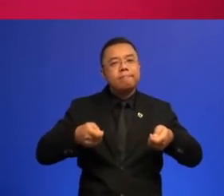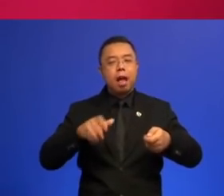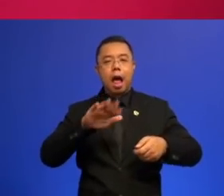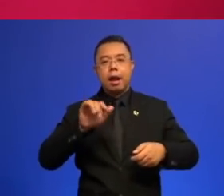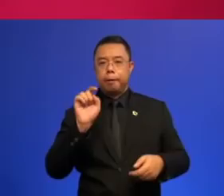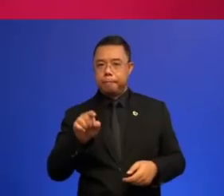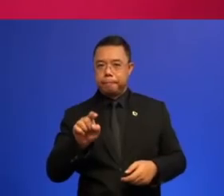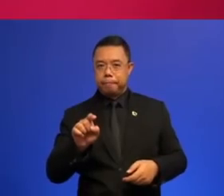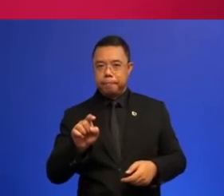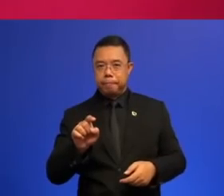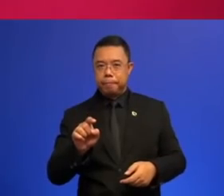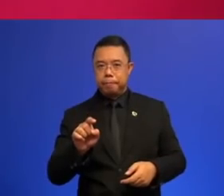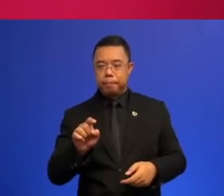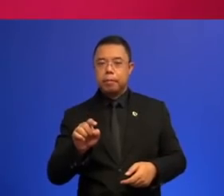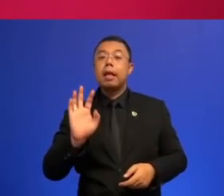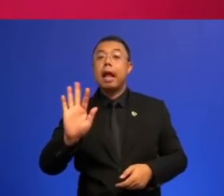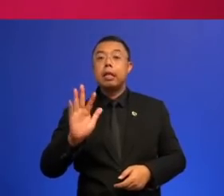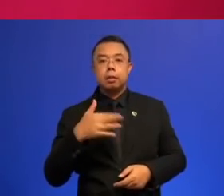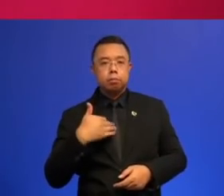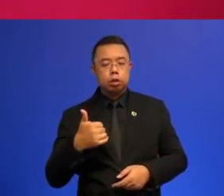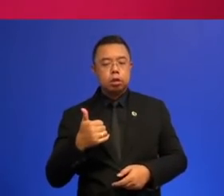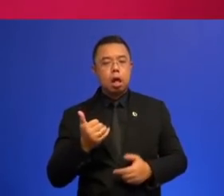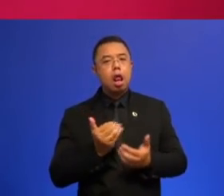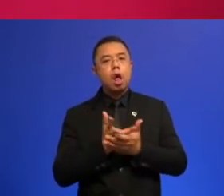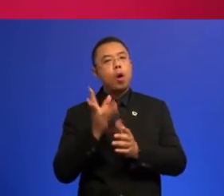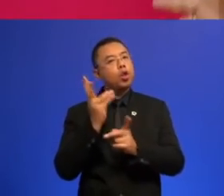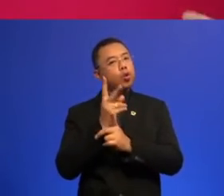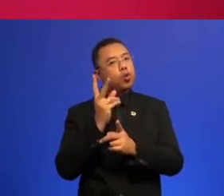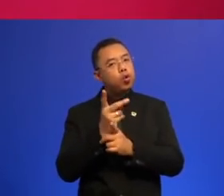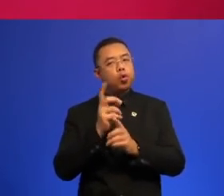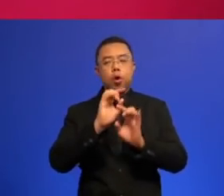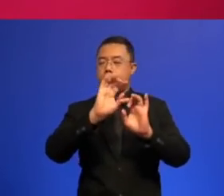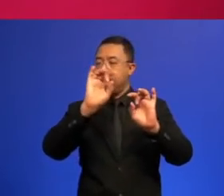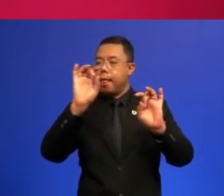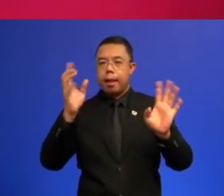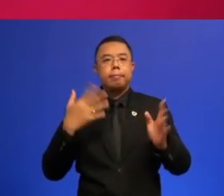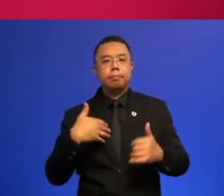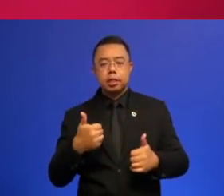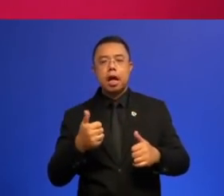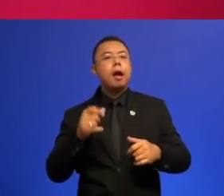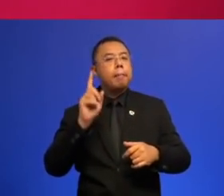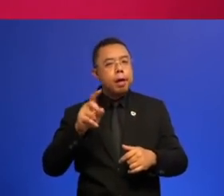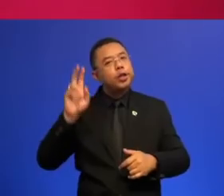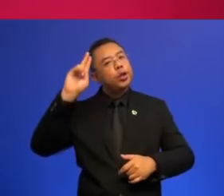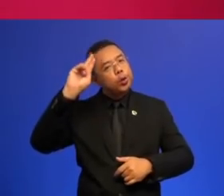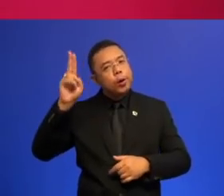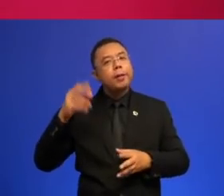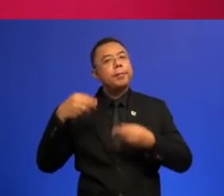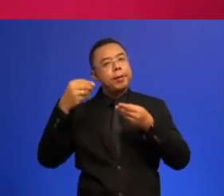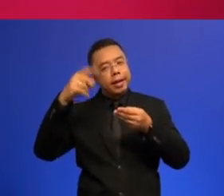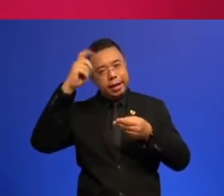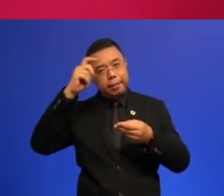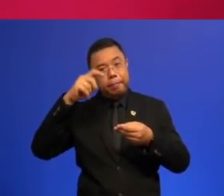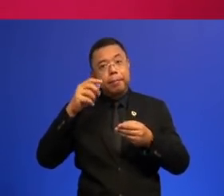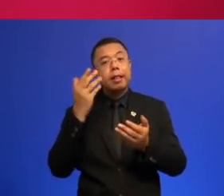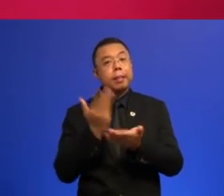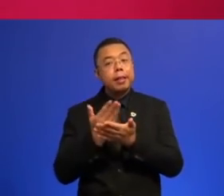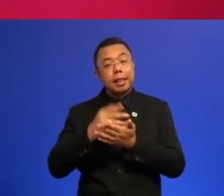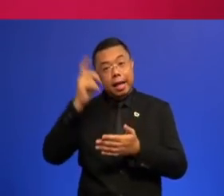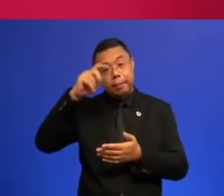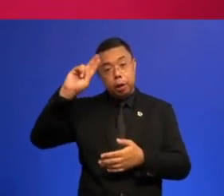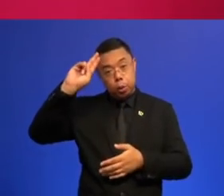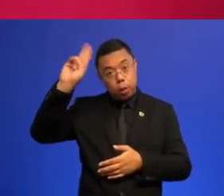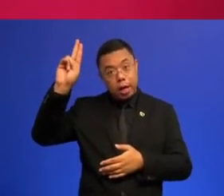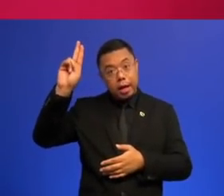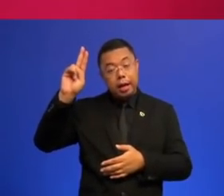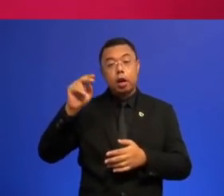Ya, nanti bisa lewat guru, lewat lain-lain. pasti Tuhan akan memberi hikmat. Minta hikmat